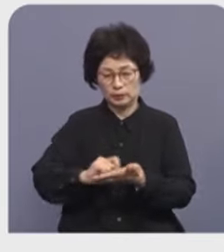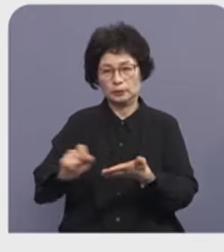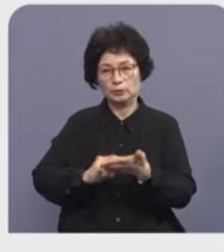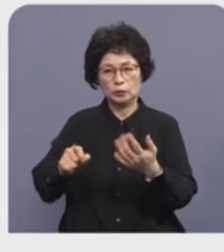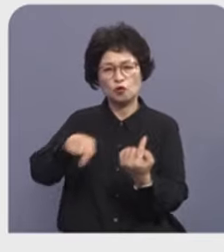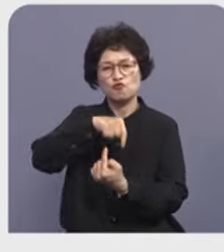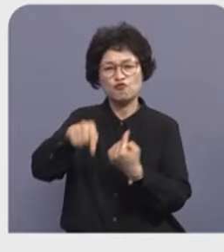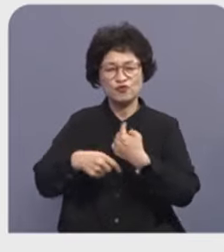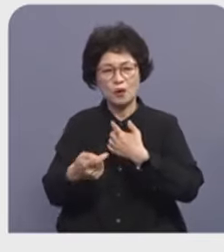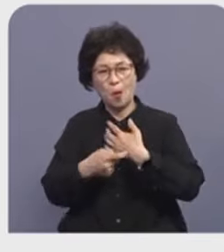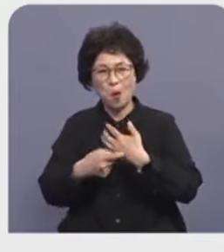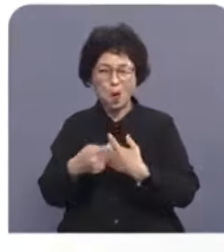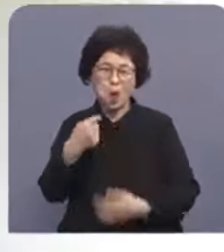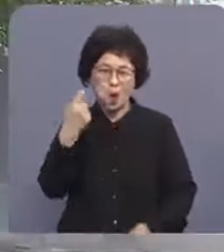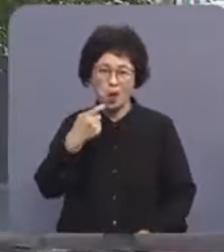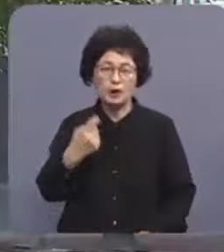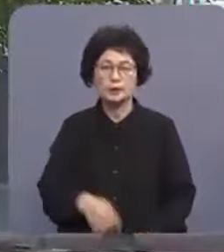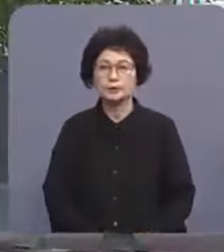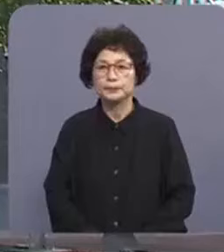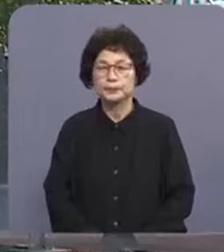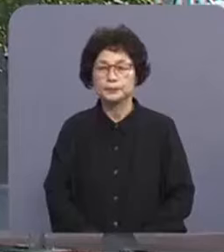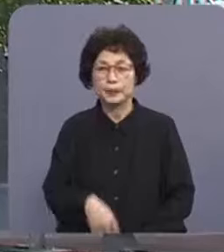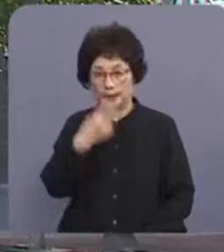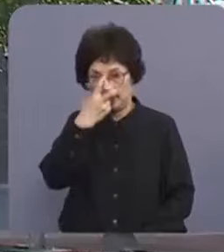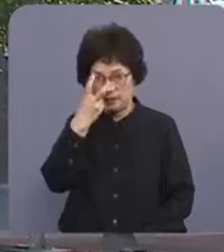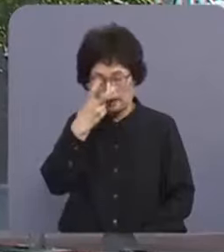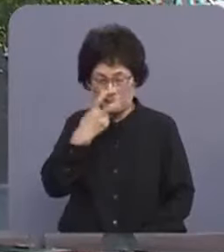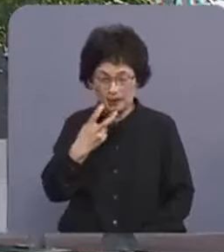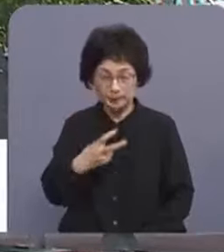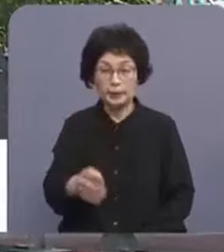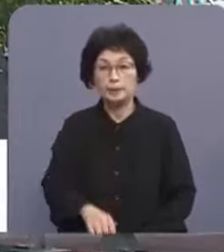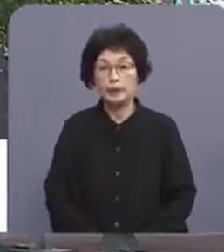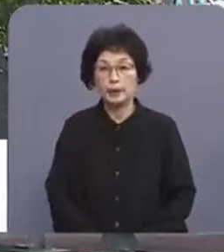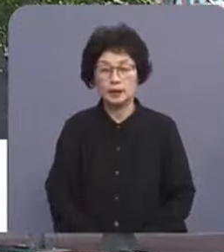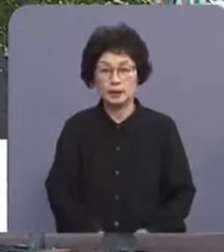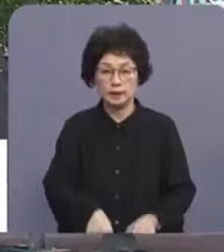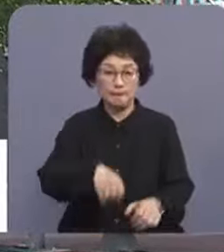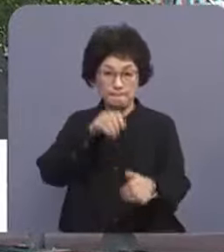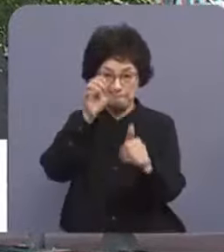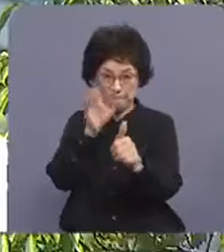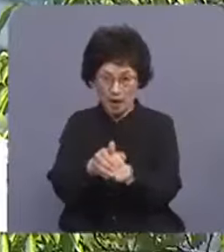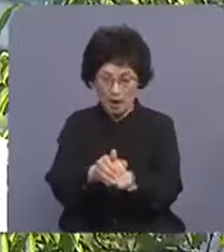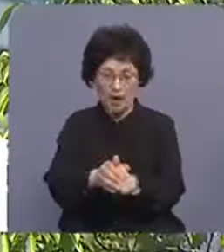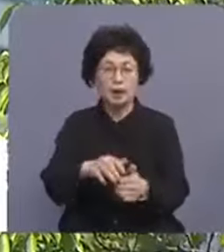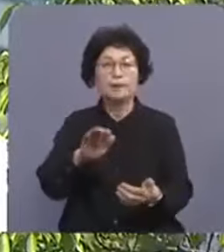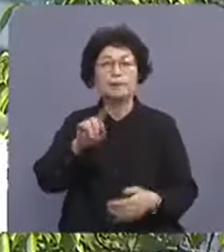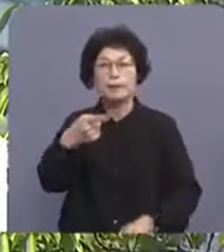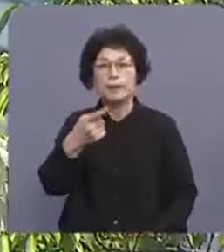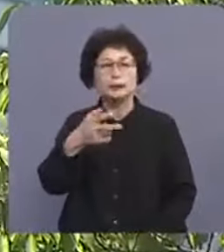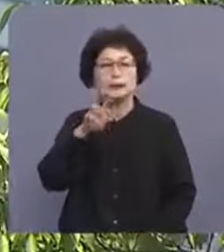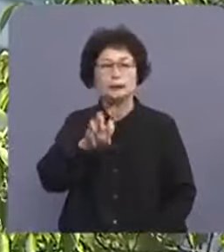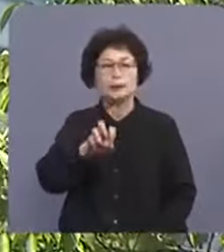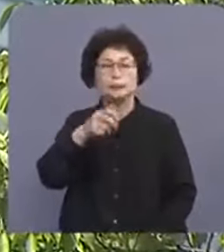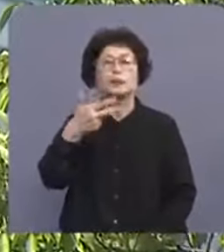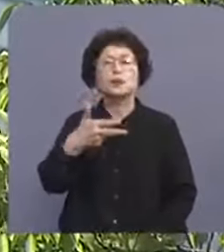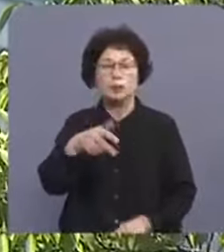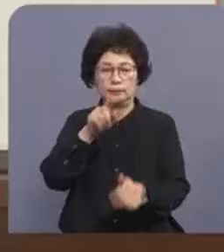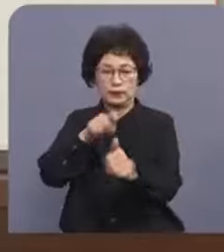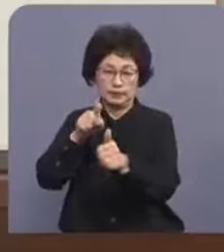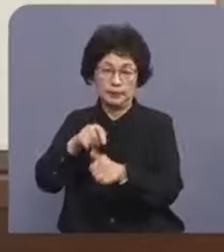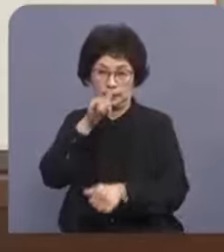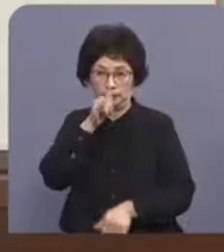운영은 형식적이었던 감사에서 신분상 처분 요구를 받은게 137 건에 달합니다